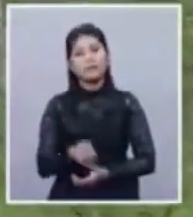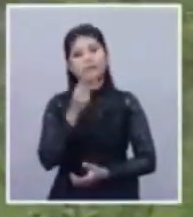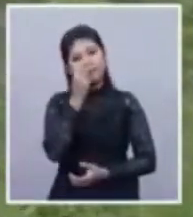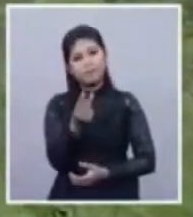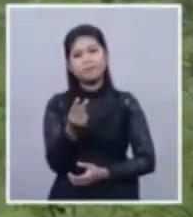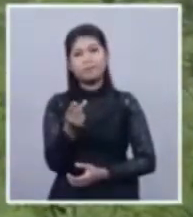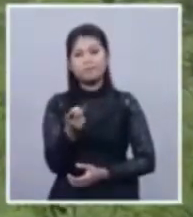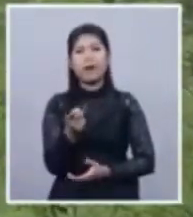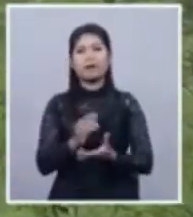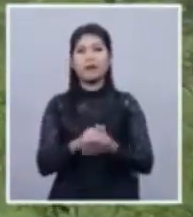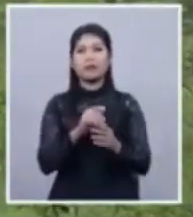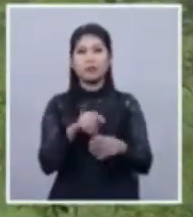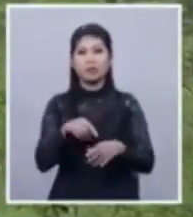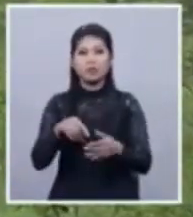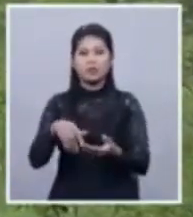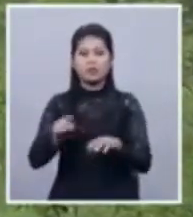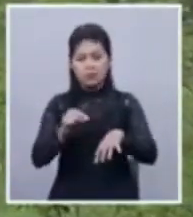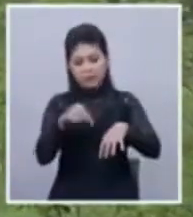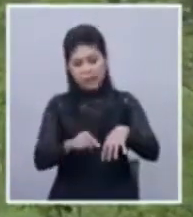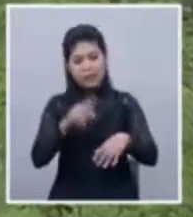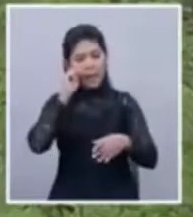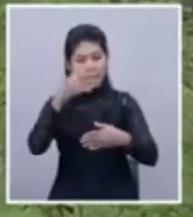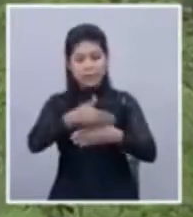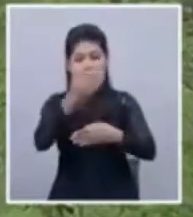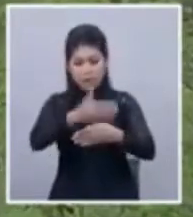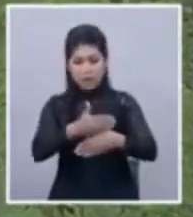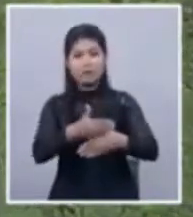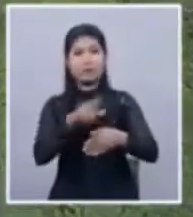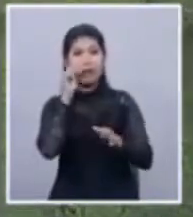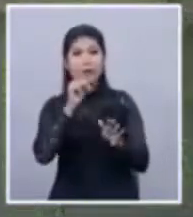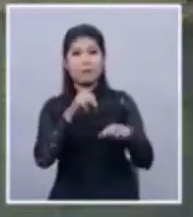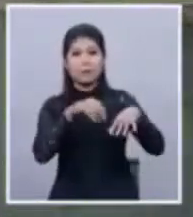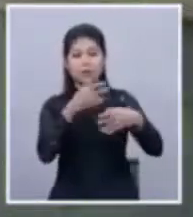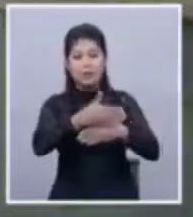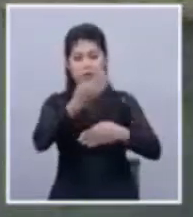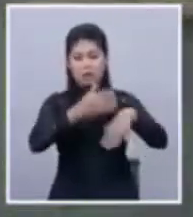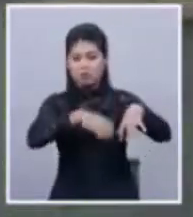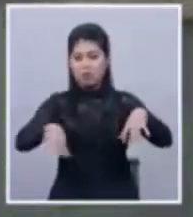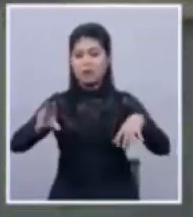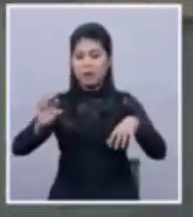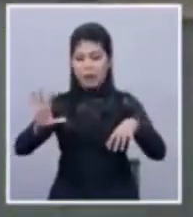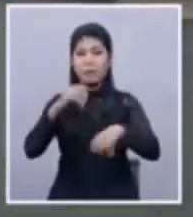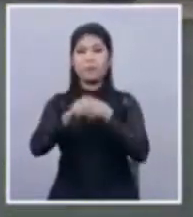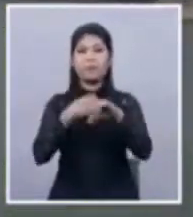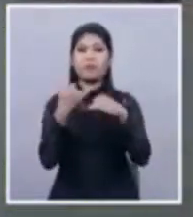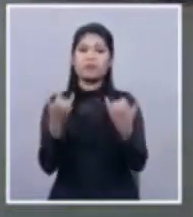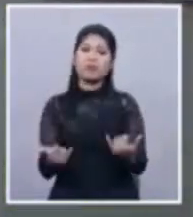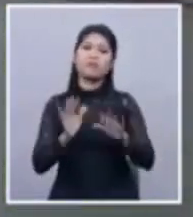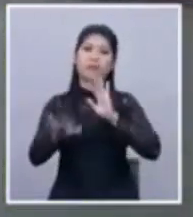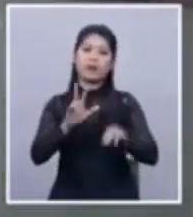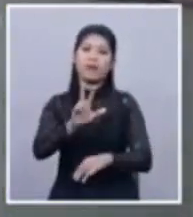าพื้นที่เสี่ยงภัยนะครับน้ำในเขื่อนน้ำทั้ง35เขื่อนขนาดใหญ่ในปีนี้จะอยู่ที่ประมาณสั